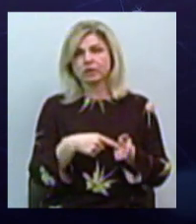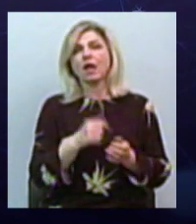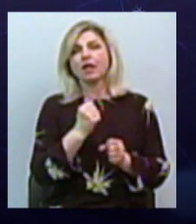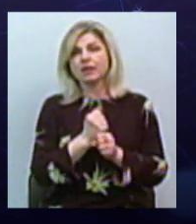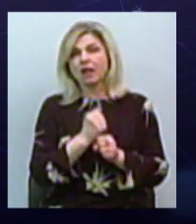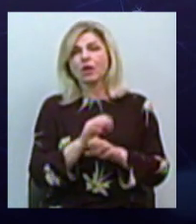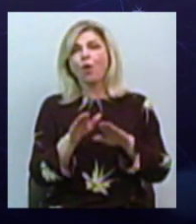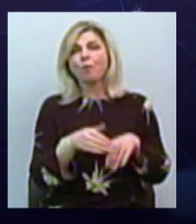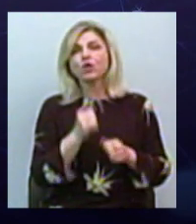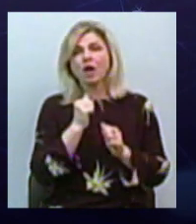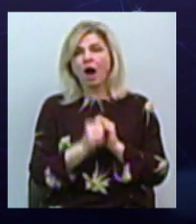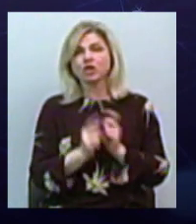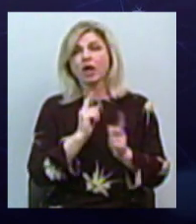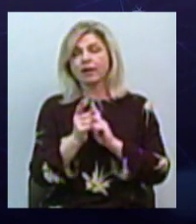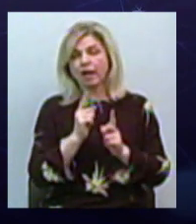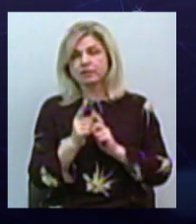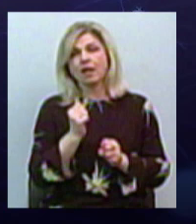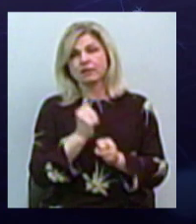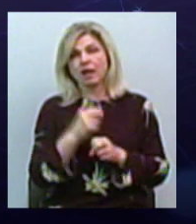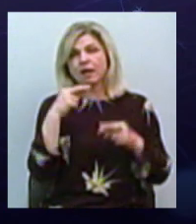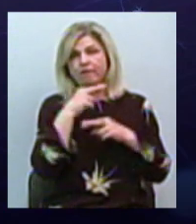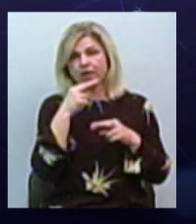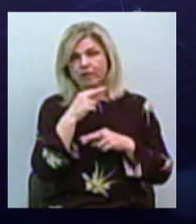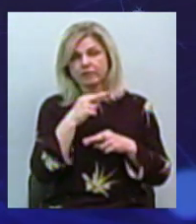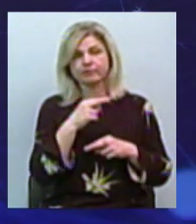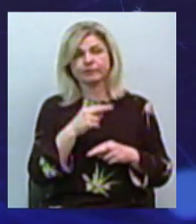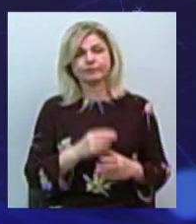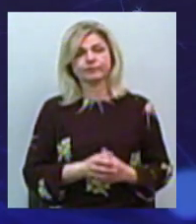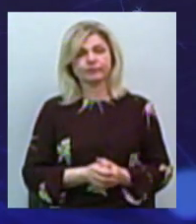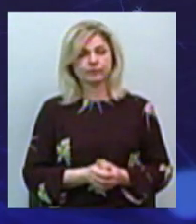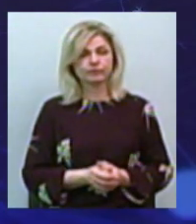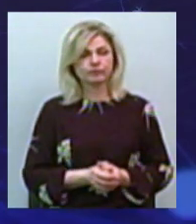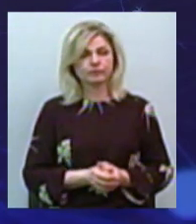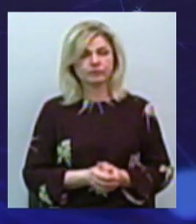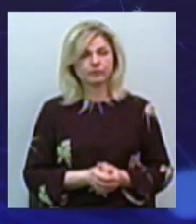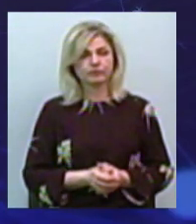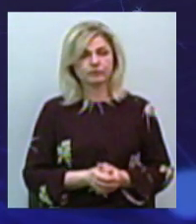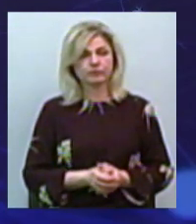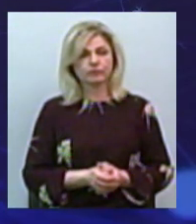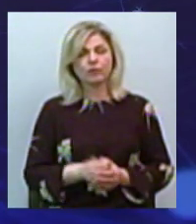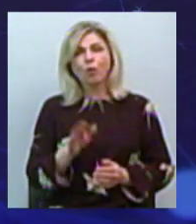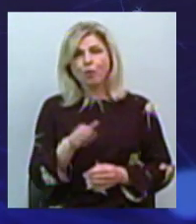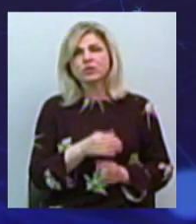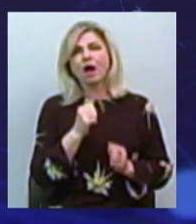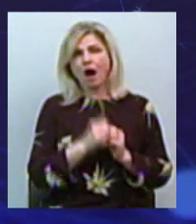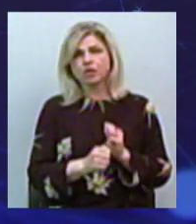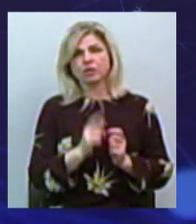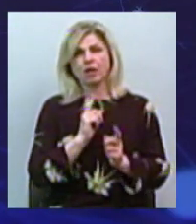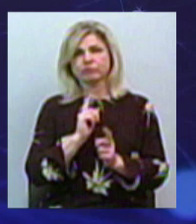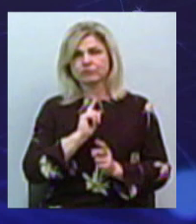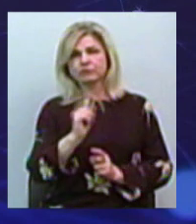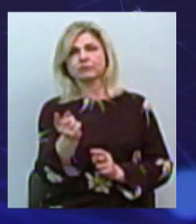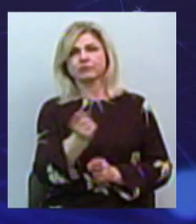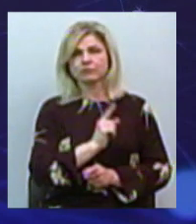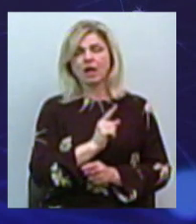після кожного рейсу в транспорті дезінфекцію. Після кожного рейсу? Бажано проводити після кожного рейсу.